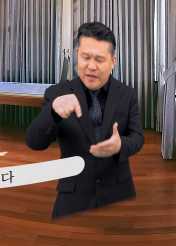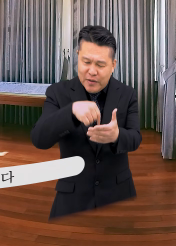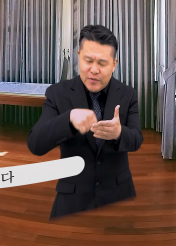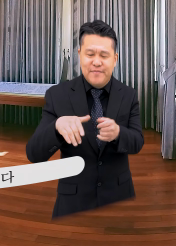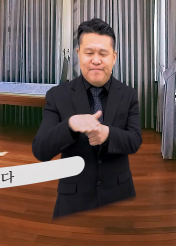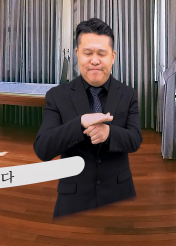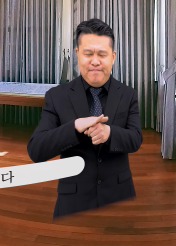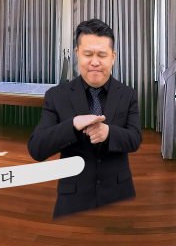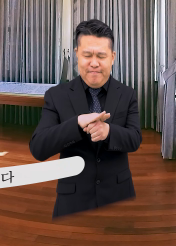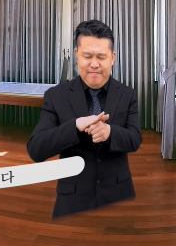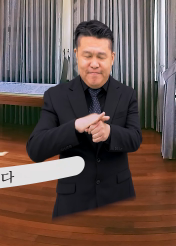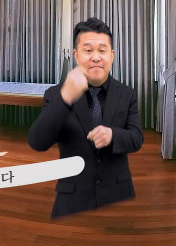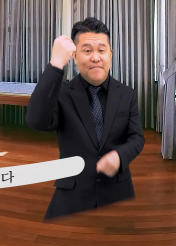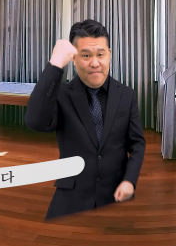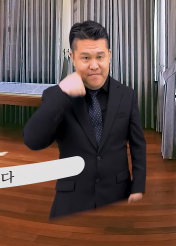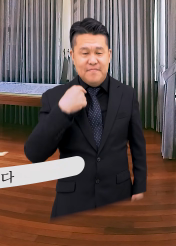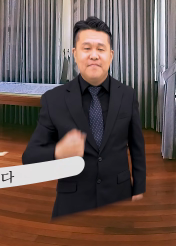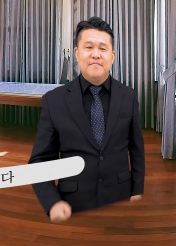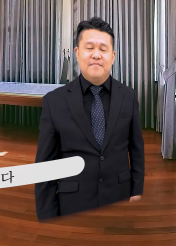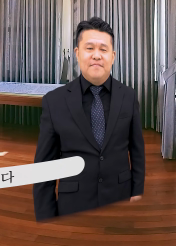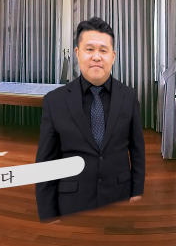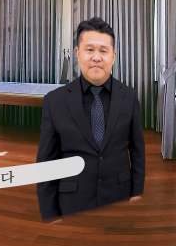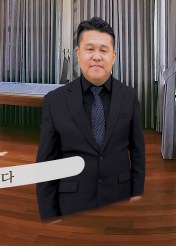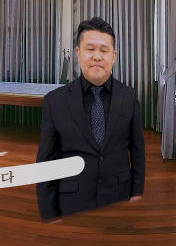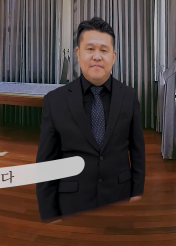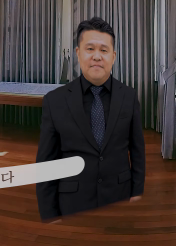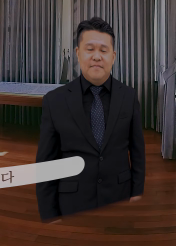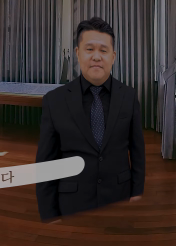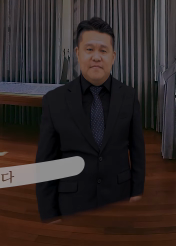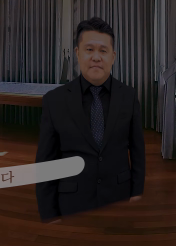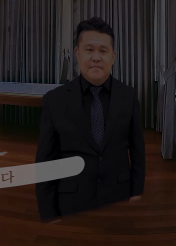우연한 삶은 애정이 된다.